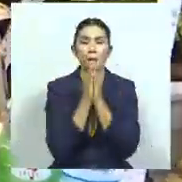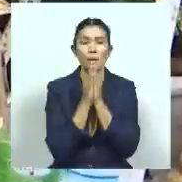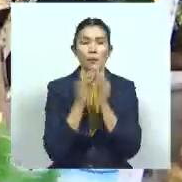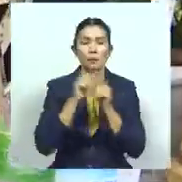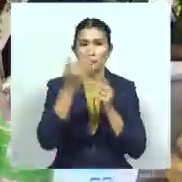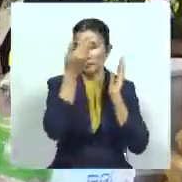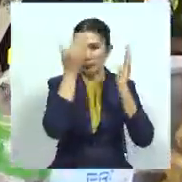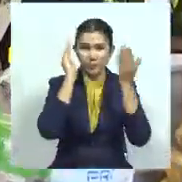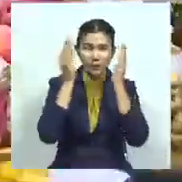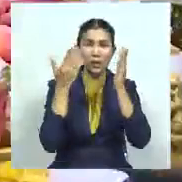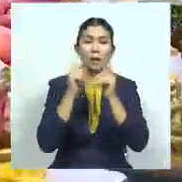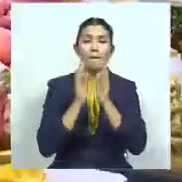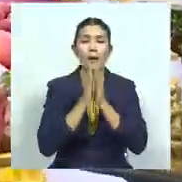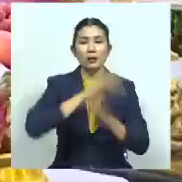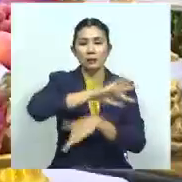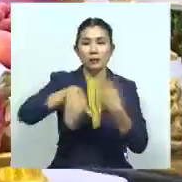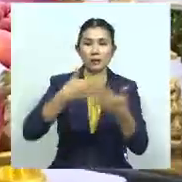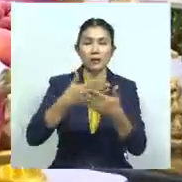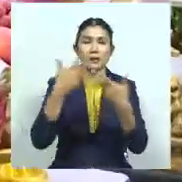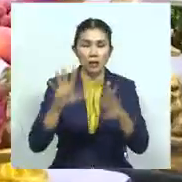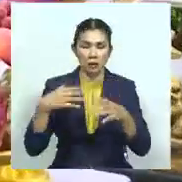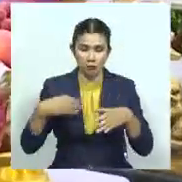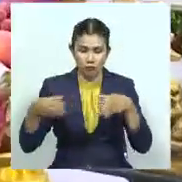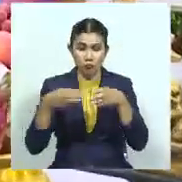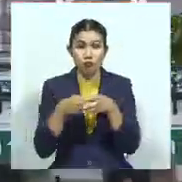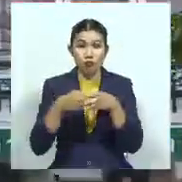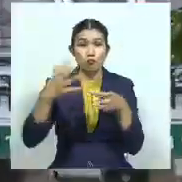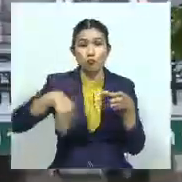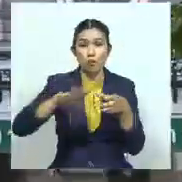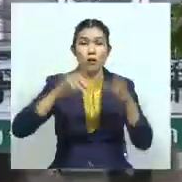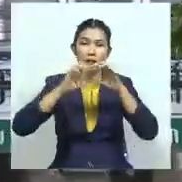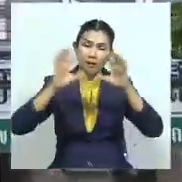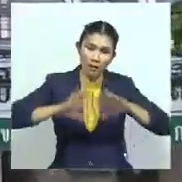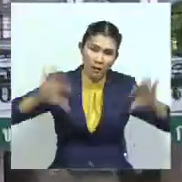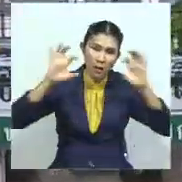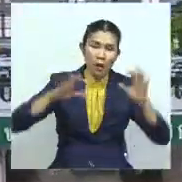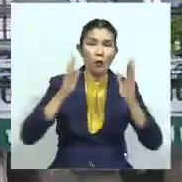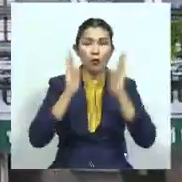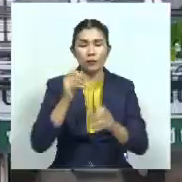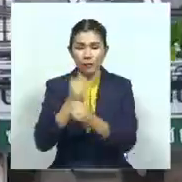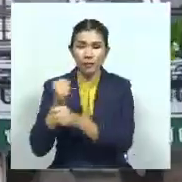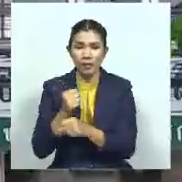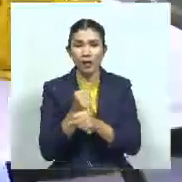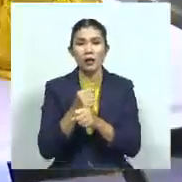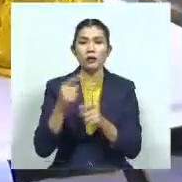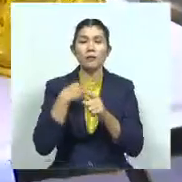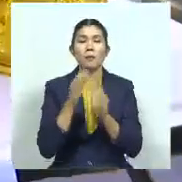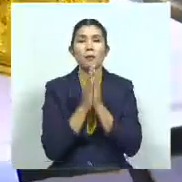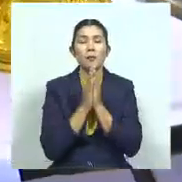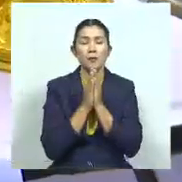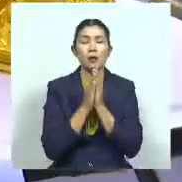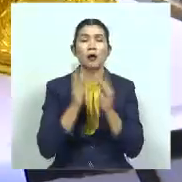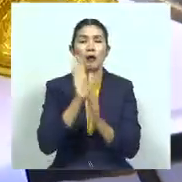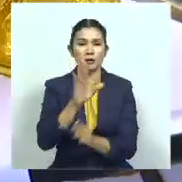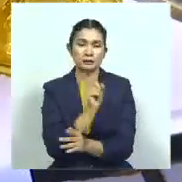พรหมพระอินทร์และพระภูมิเจ้าที่ก่อนนำคณะผู้บริหารข้าราชการพนักงานและลูกจ้างร่วมประกอบพิธีทางศา